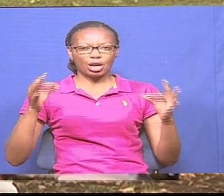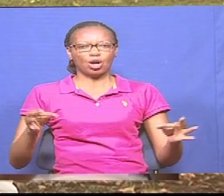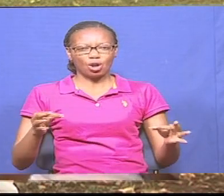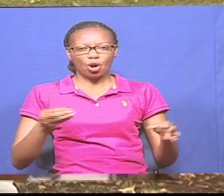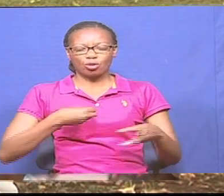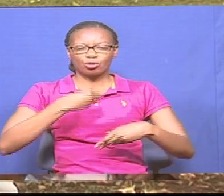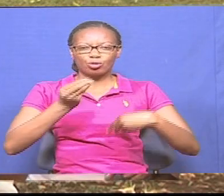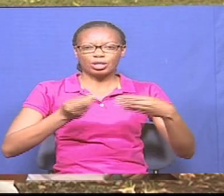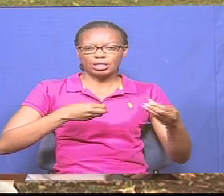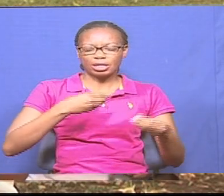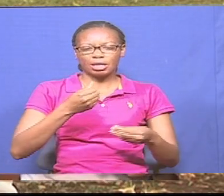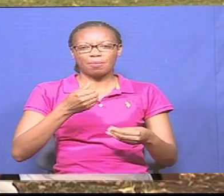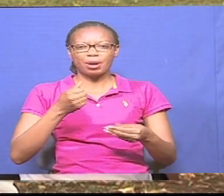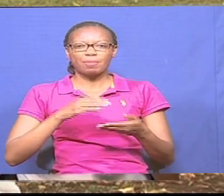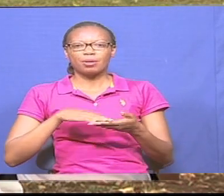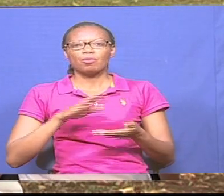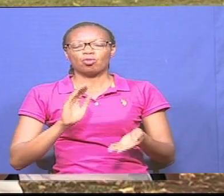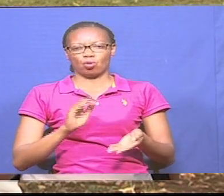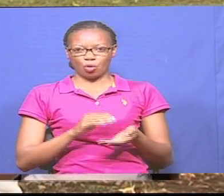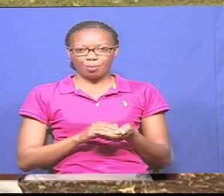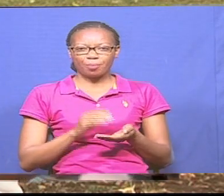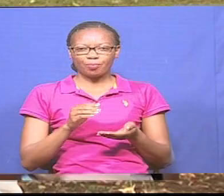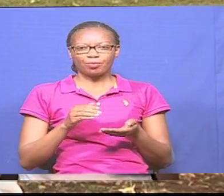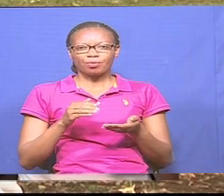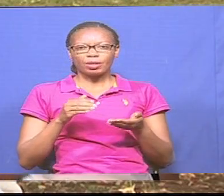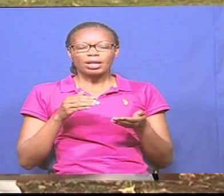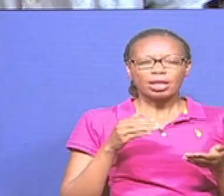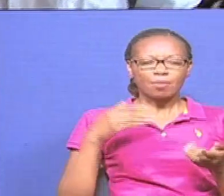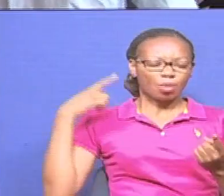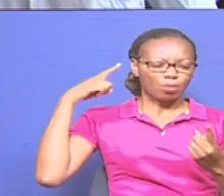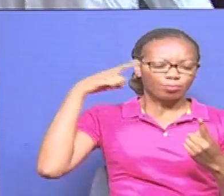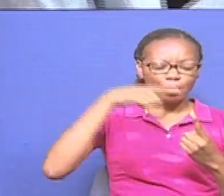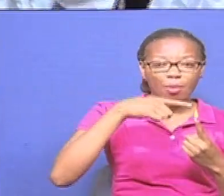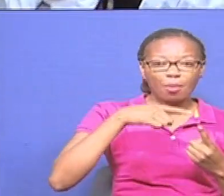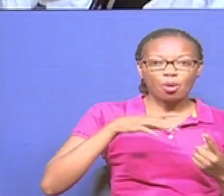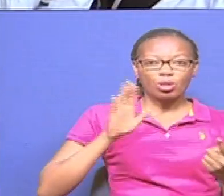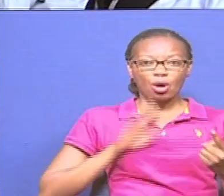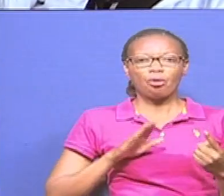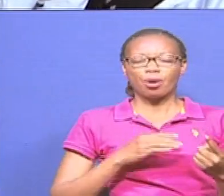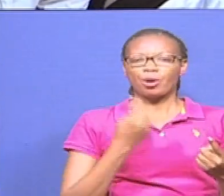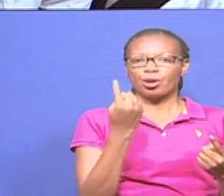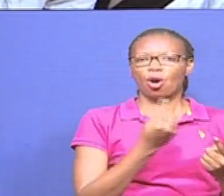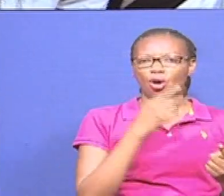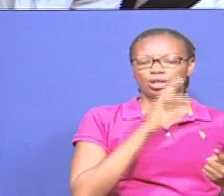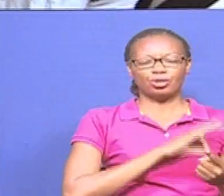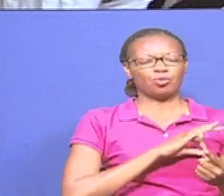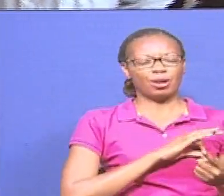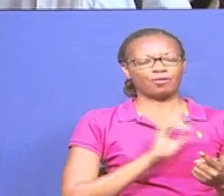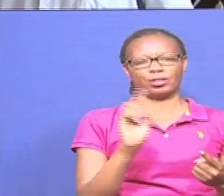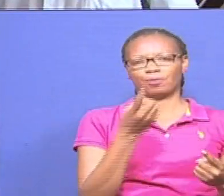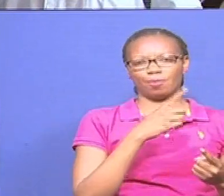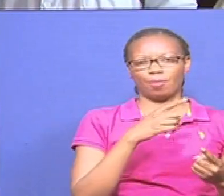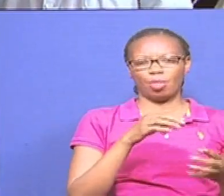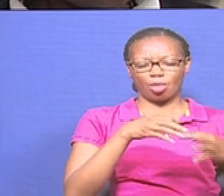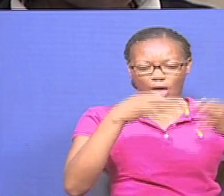agricultural produce and livestock produce. Lengo lao ni kwamba si akina mama hawa tu